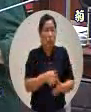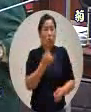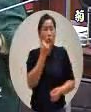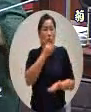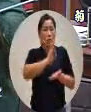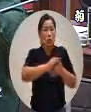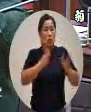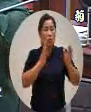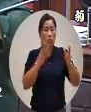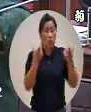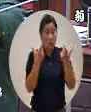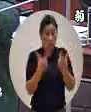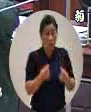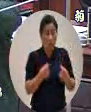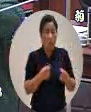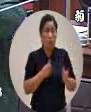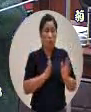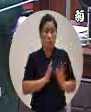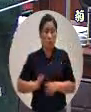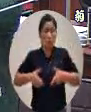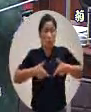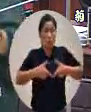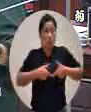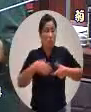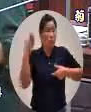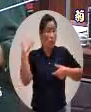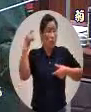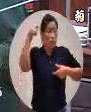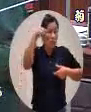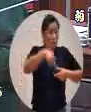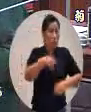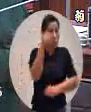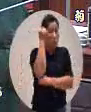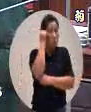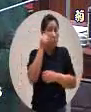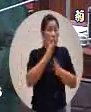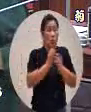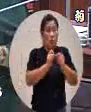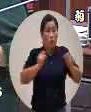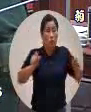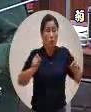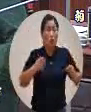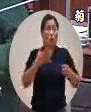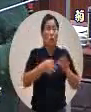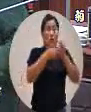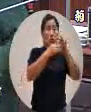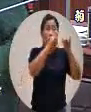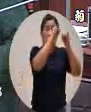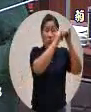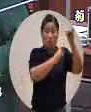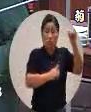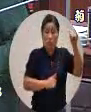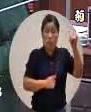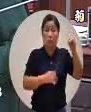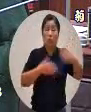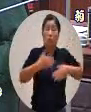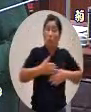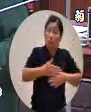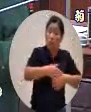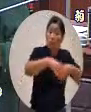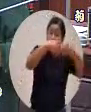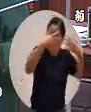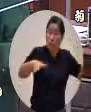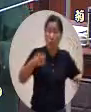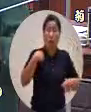心站在這過期因為這個歷史發展的過程有些甚至我們都還沒有出生